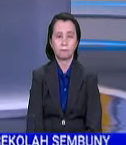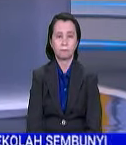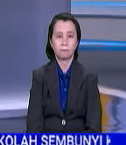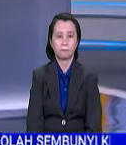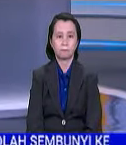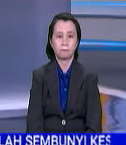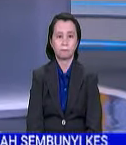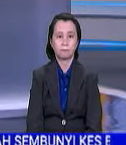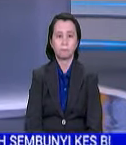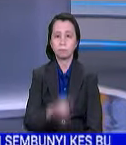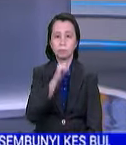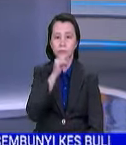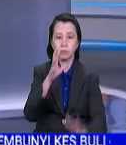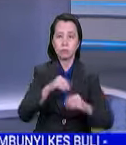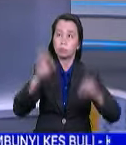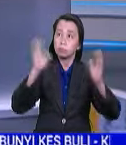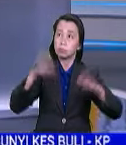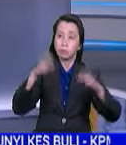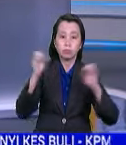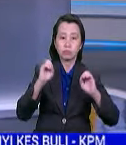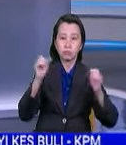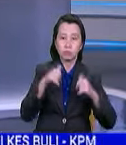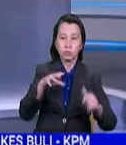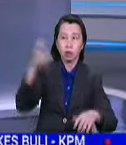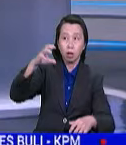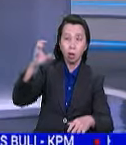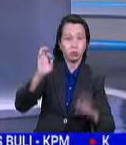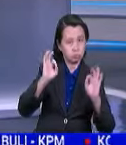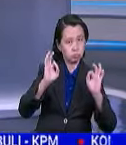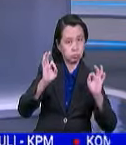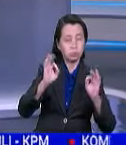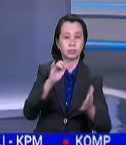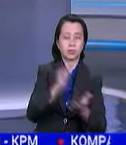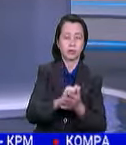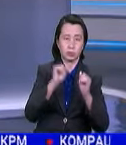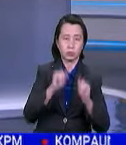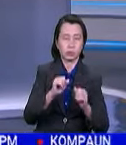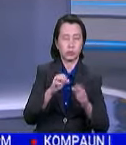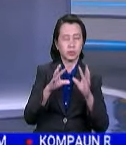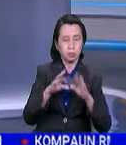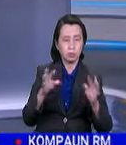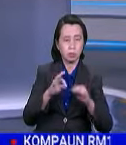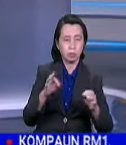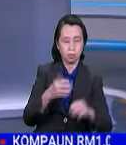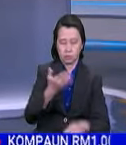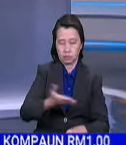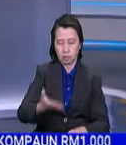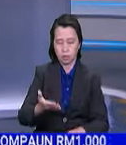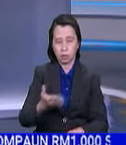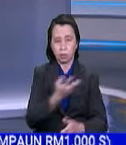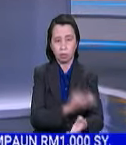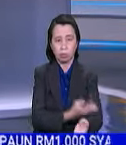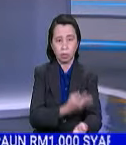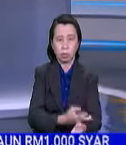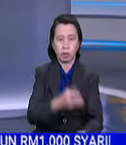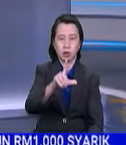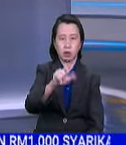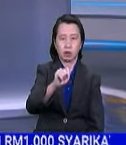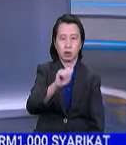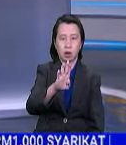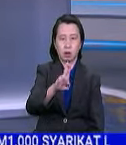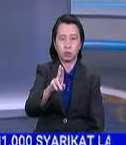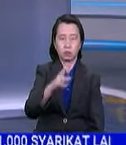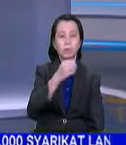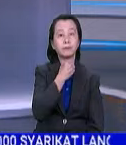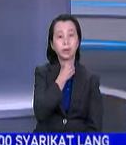Baik, saudara, tak lapuk dek hujan, tak lekang dek panas. Itu yang dapat digambarkan mengenai produk warisan labu di negeri